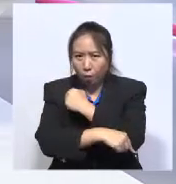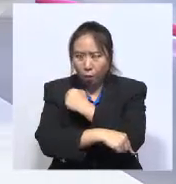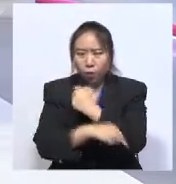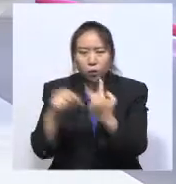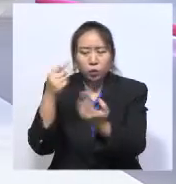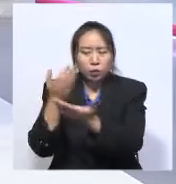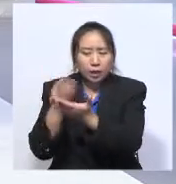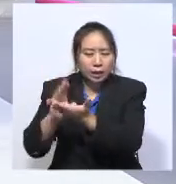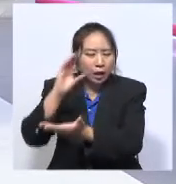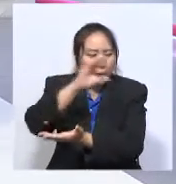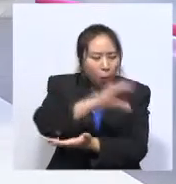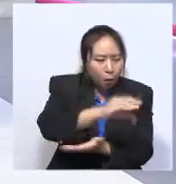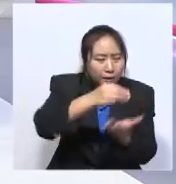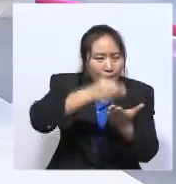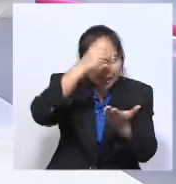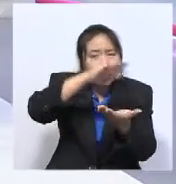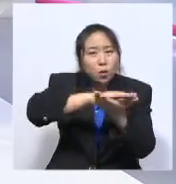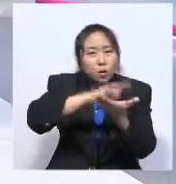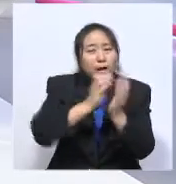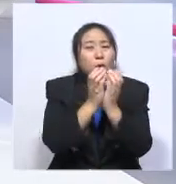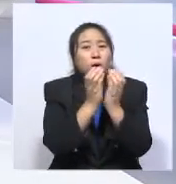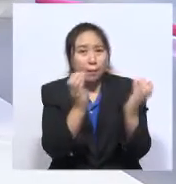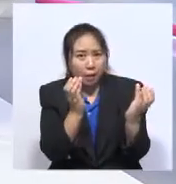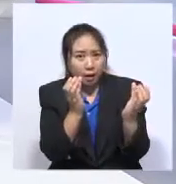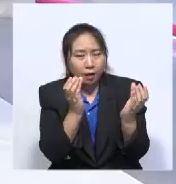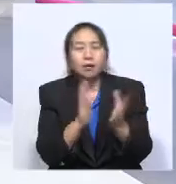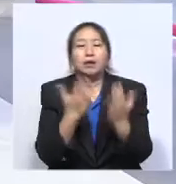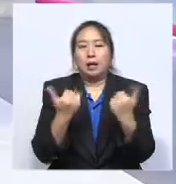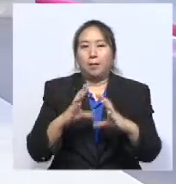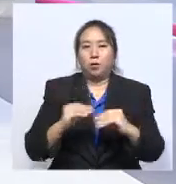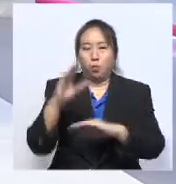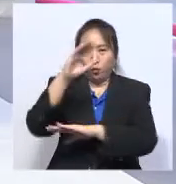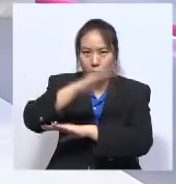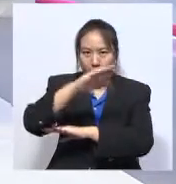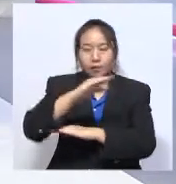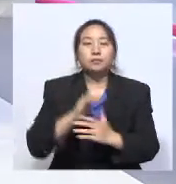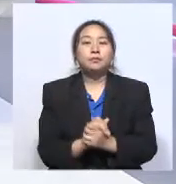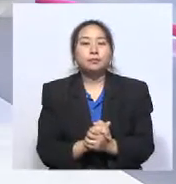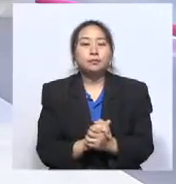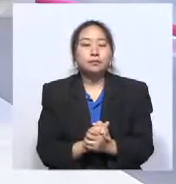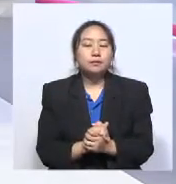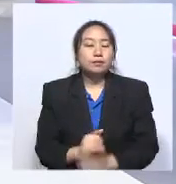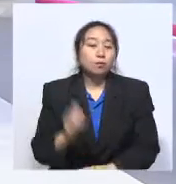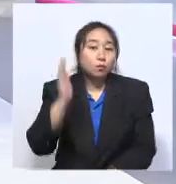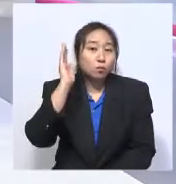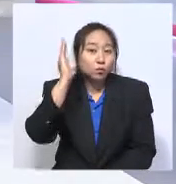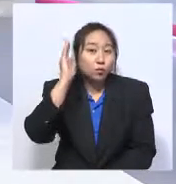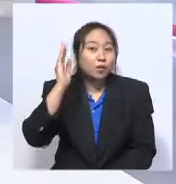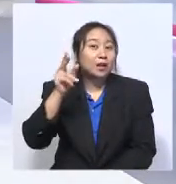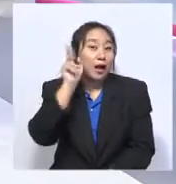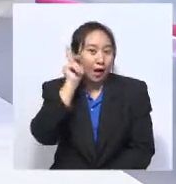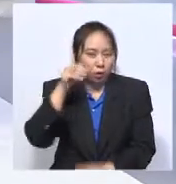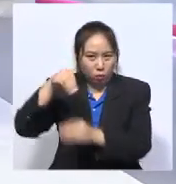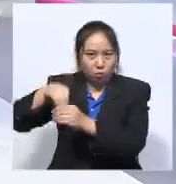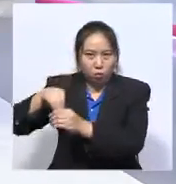การศึกษาโรงเรียนปริยัติโรงเรียนพระปริยัติธรรมนะครับโดยการประชุมครั้งนี้จะมีขึ้นบ่ายวันนี้นะครับคุณจักรพงศ์พัทรกิจลือชัยนะครับไปเกา